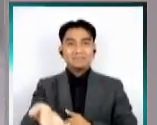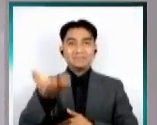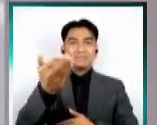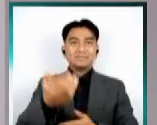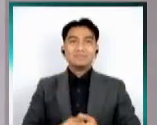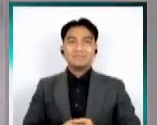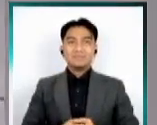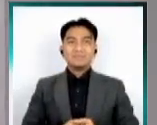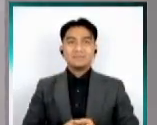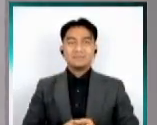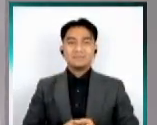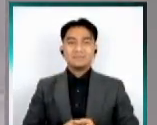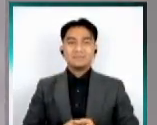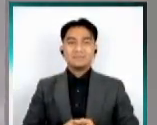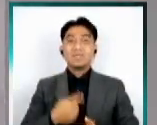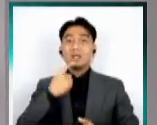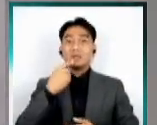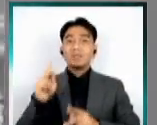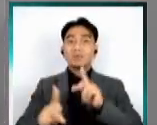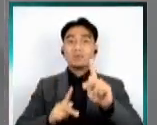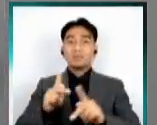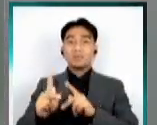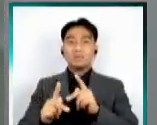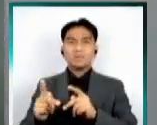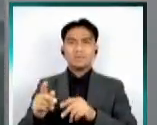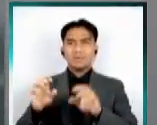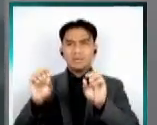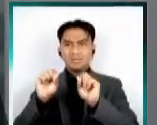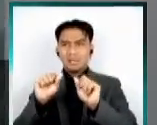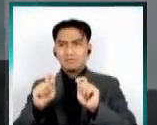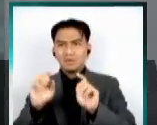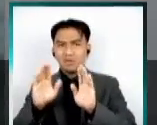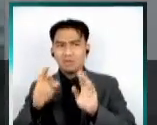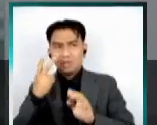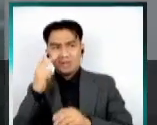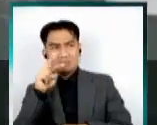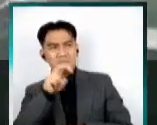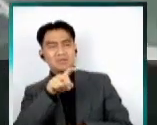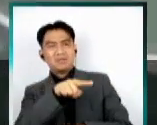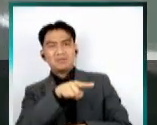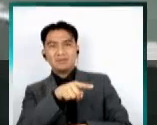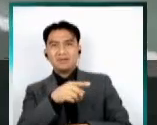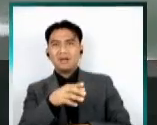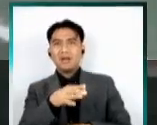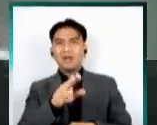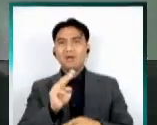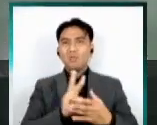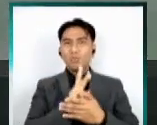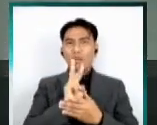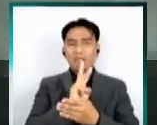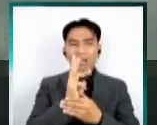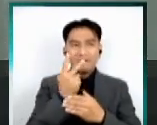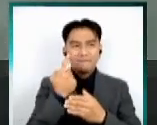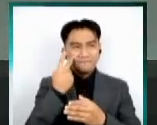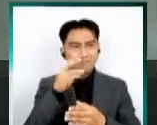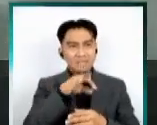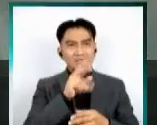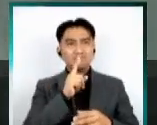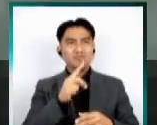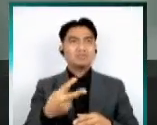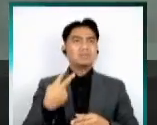Ayon sa ilang residente, nitong weekend pa nila namataan ang butanding sa dagat hanggang sa natrap na nga ito